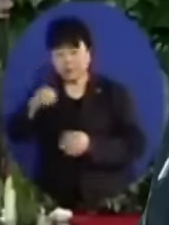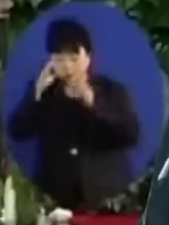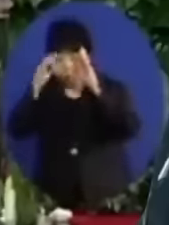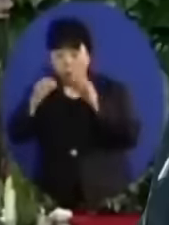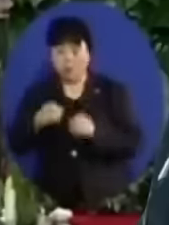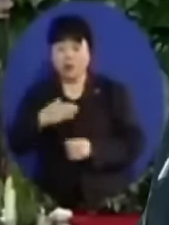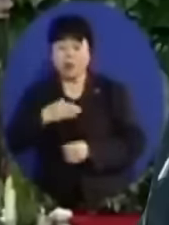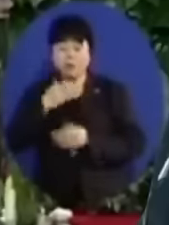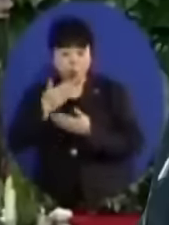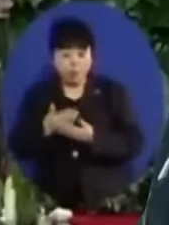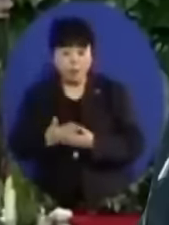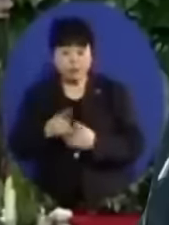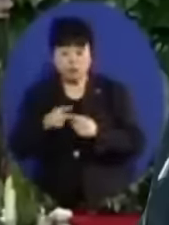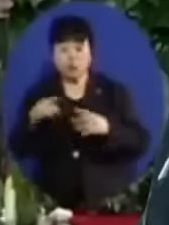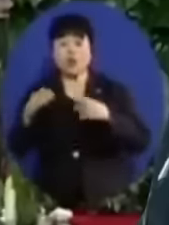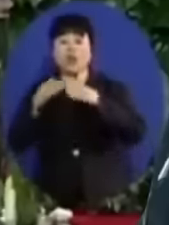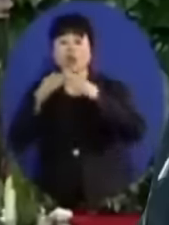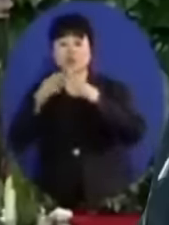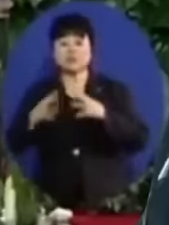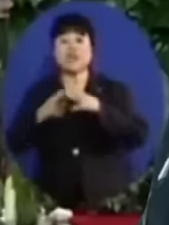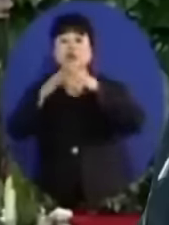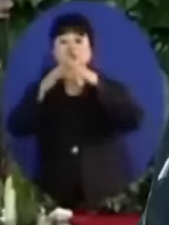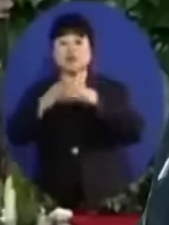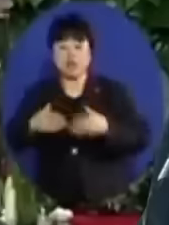그 교회를 짓는데 필요한 돈이